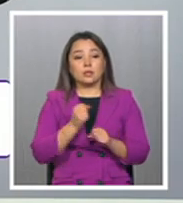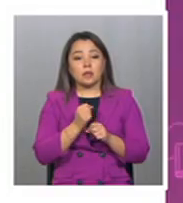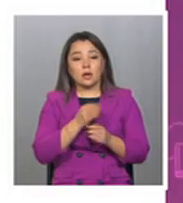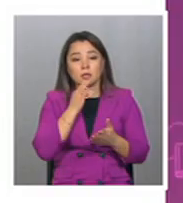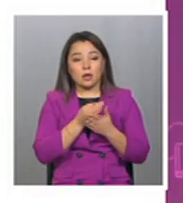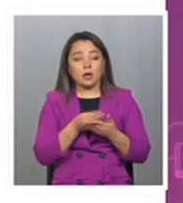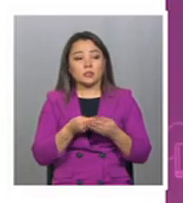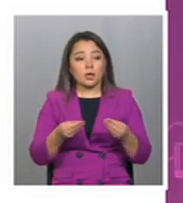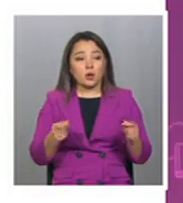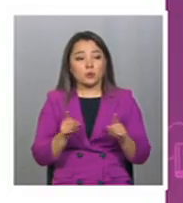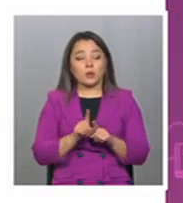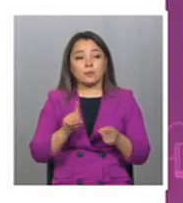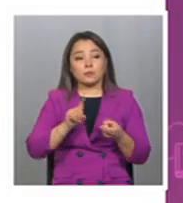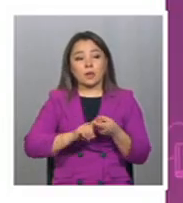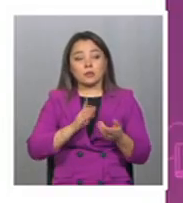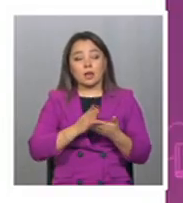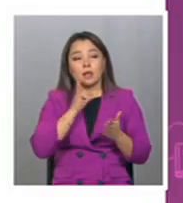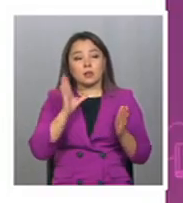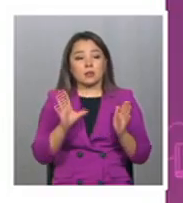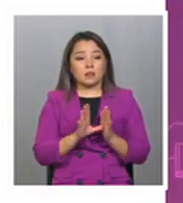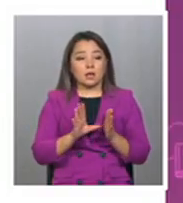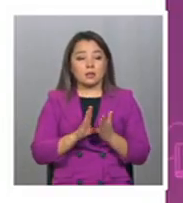пайда болатын энергия.